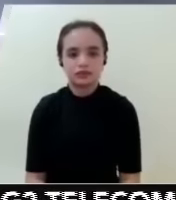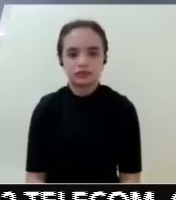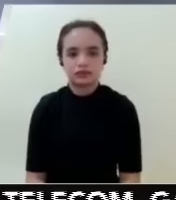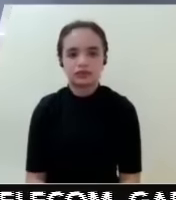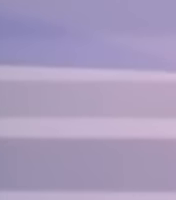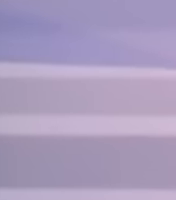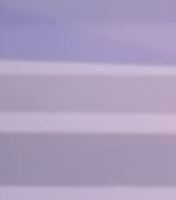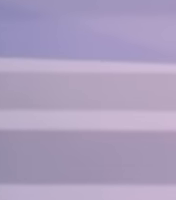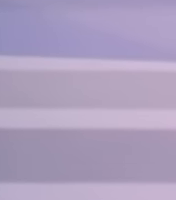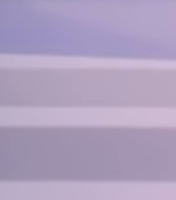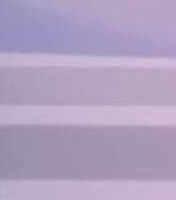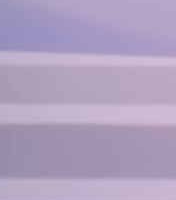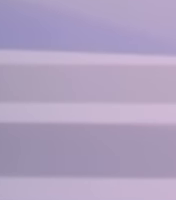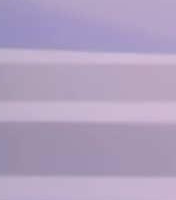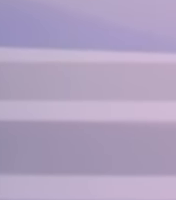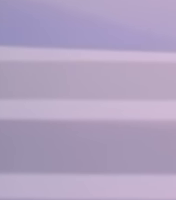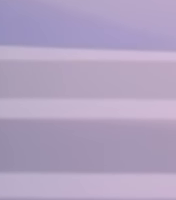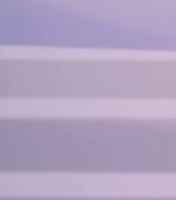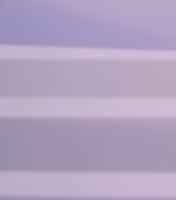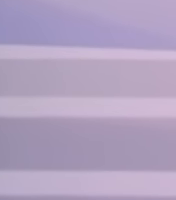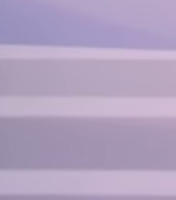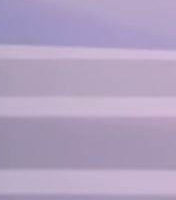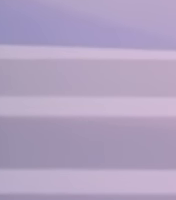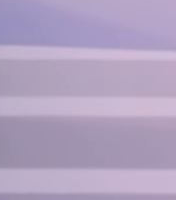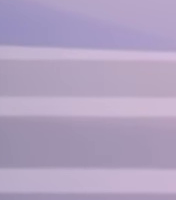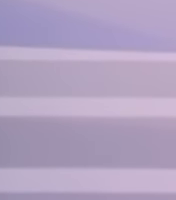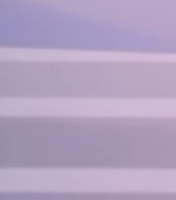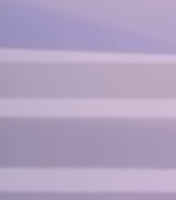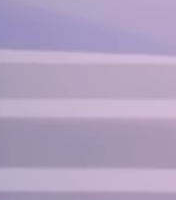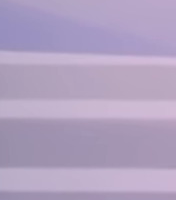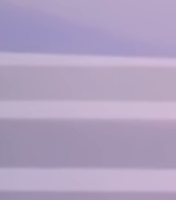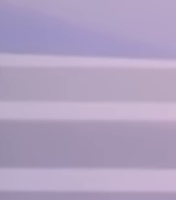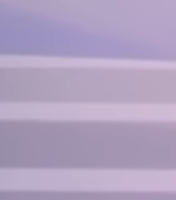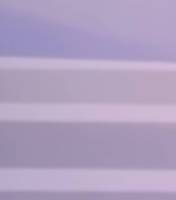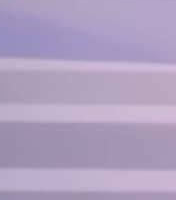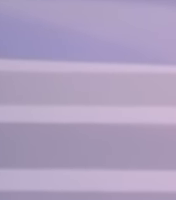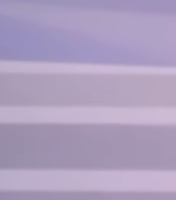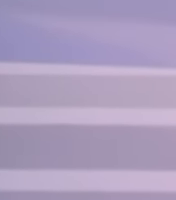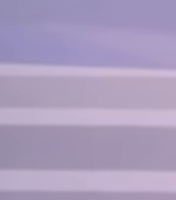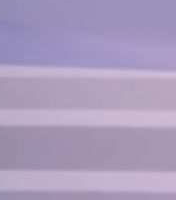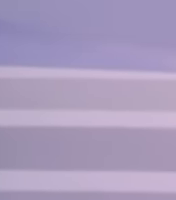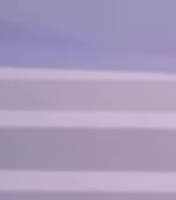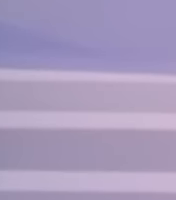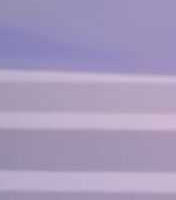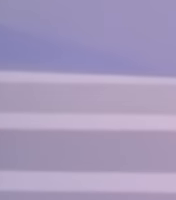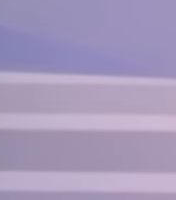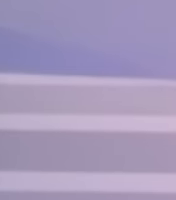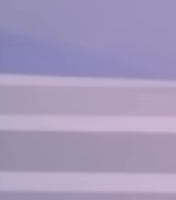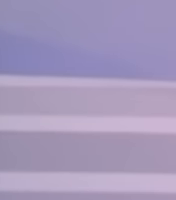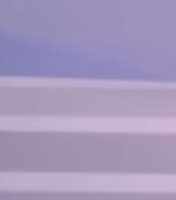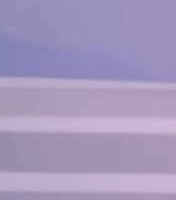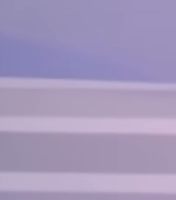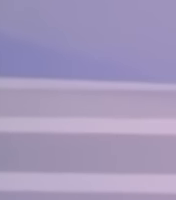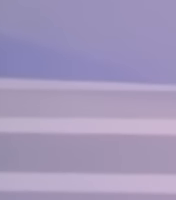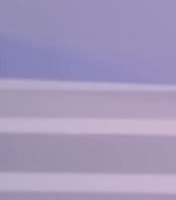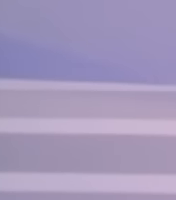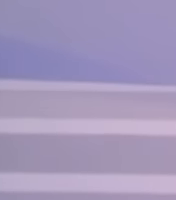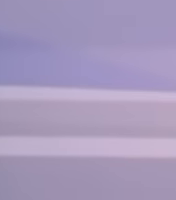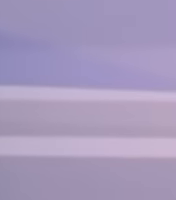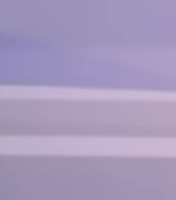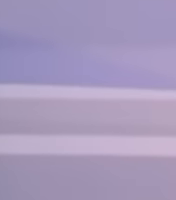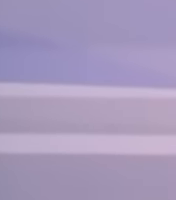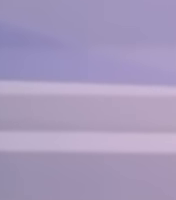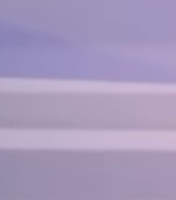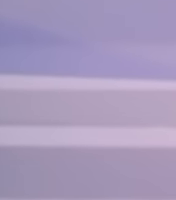24 Oras. Mga kapuso, patuloy na tumutok sa mga balita. Mag-subscribe sa GMA Integrated News sa YouTube. Sa mga kapuso